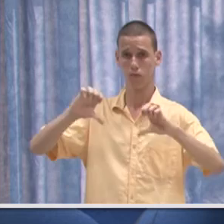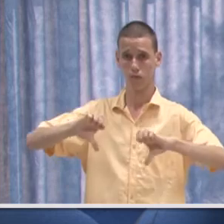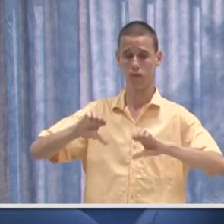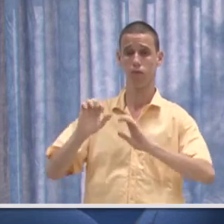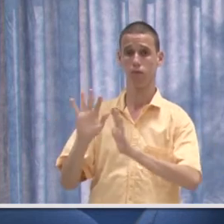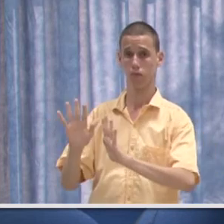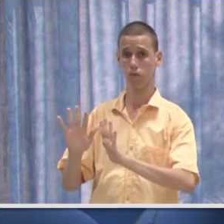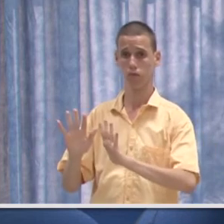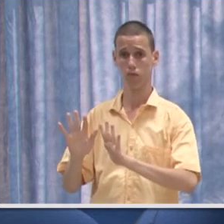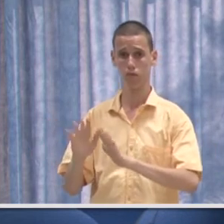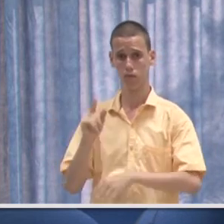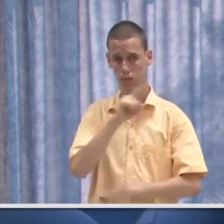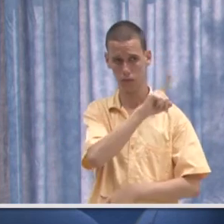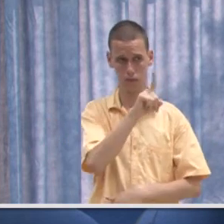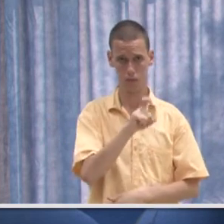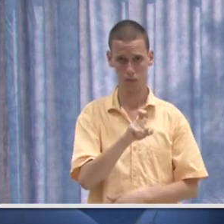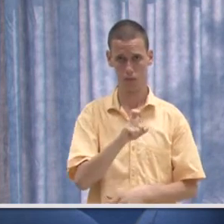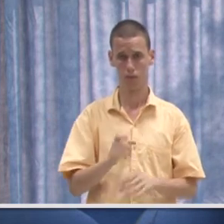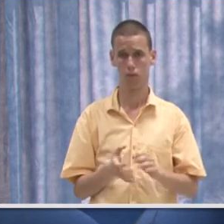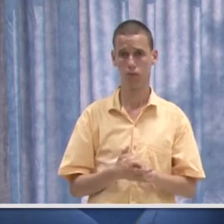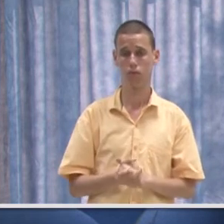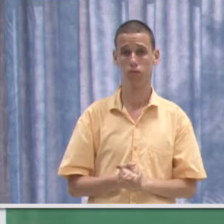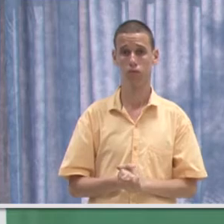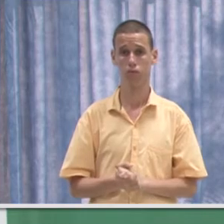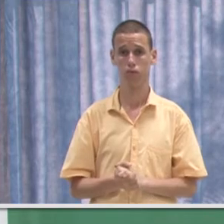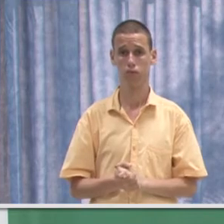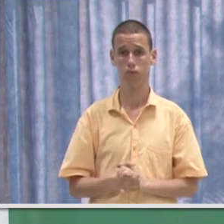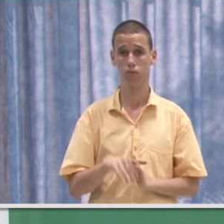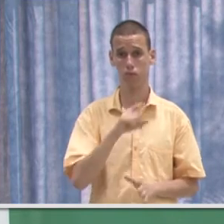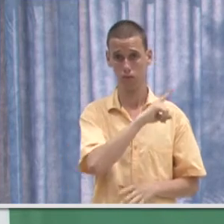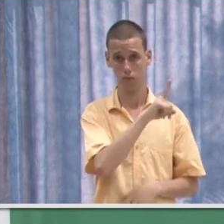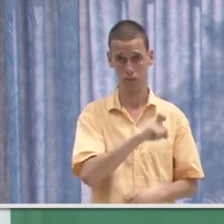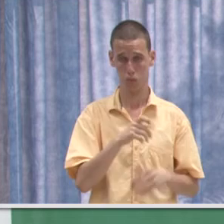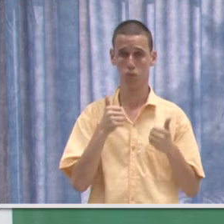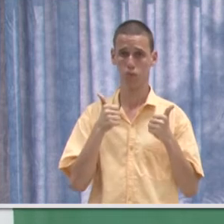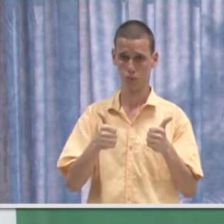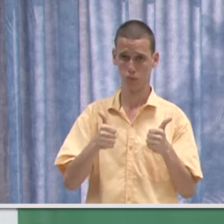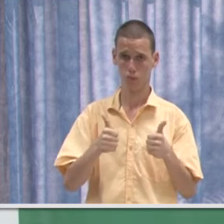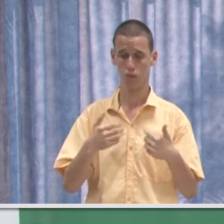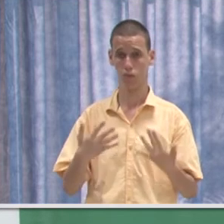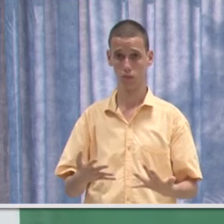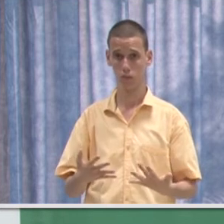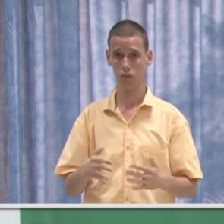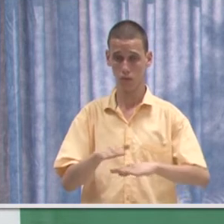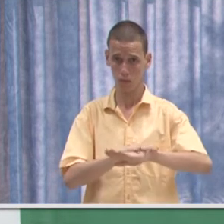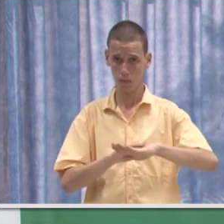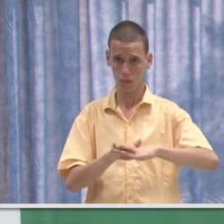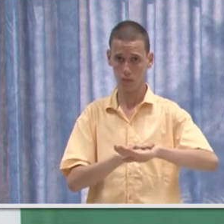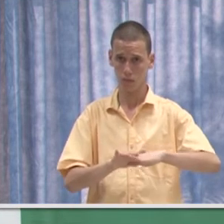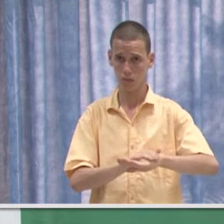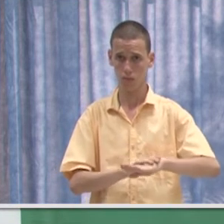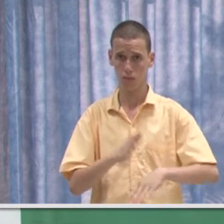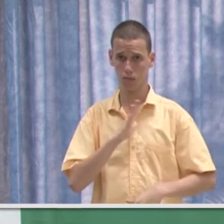Merci, bonne question, très relevant. COVID organique, Madagascar produit